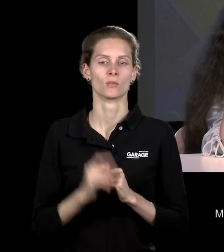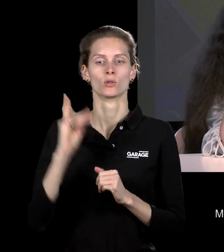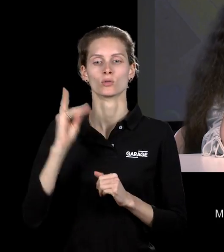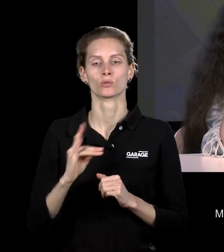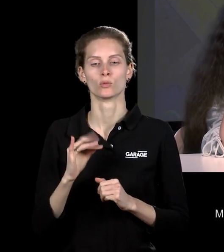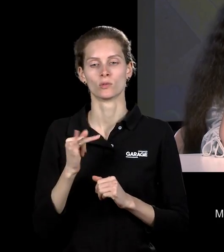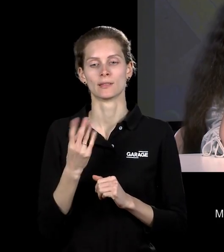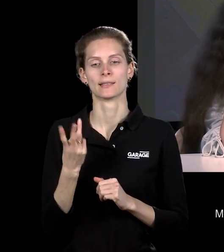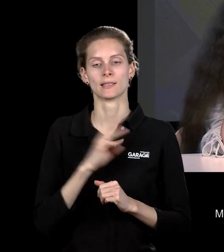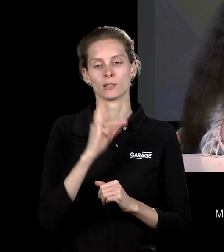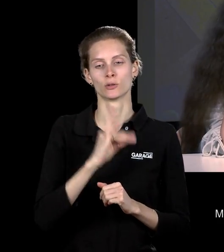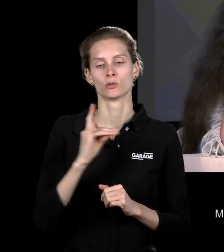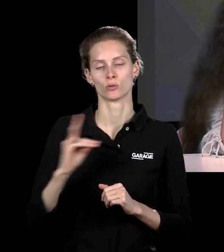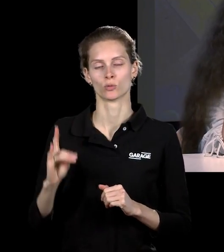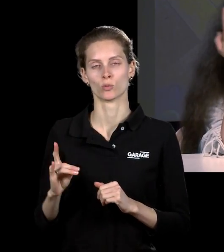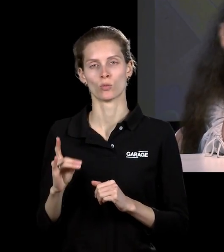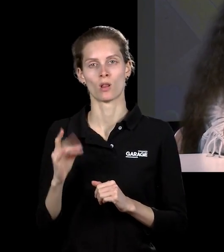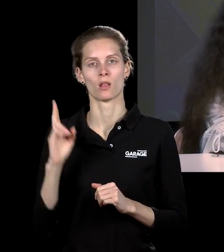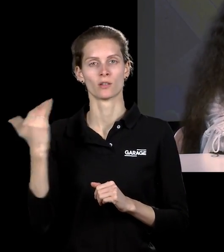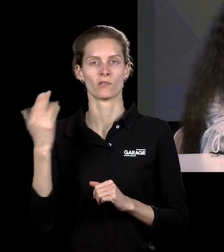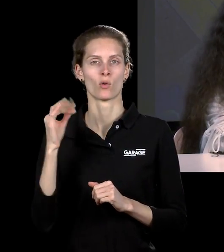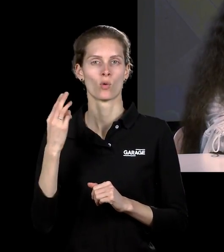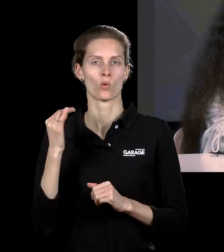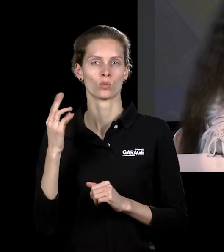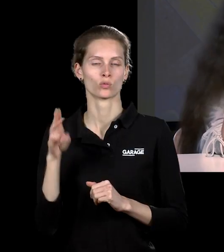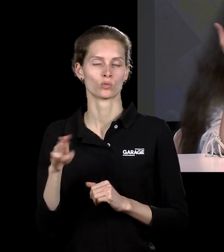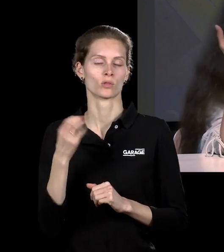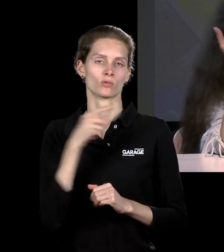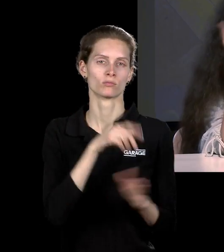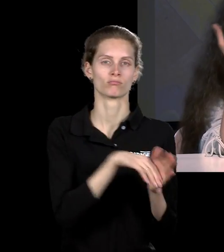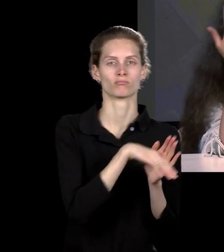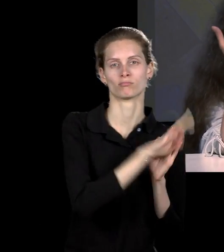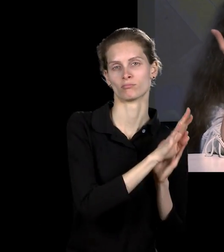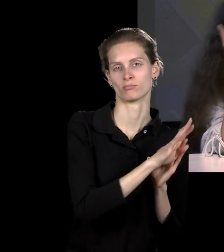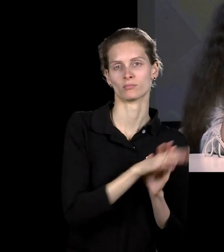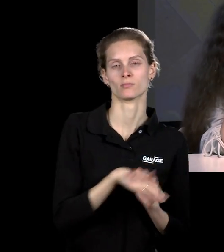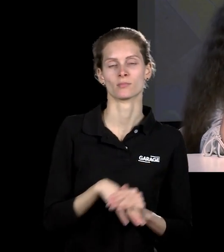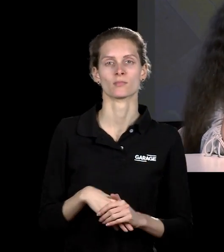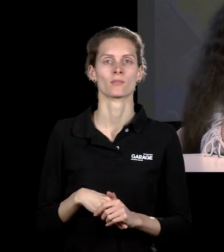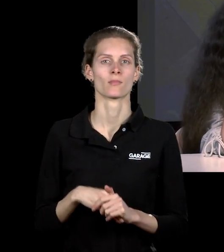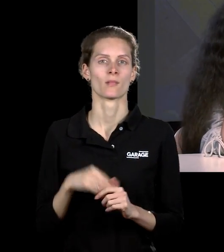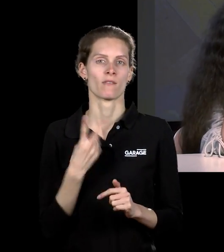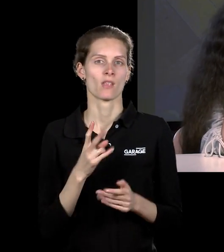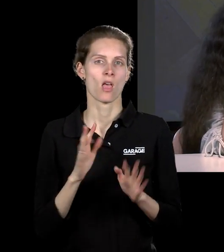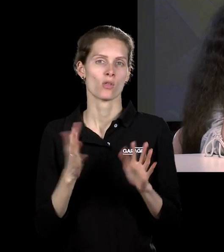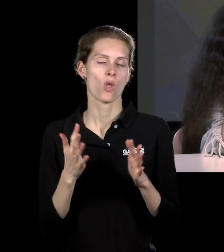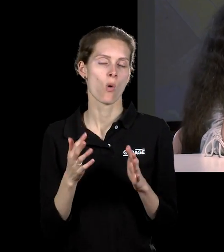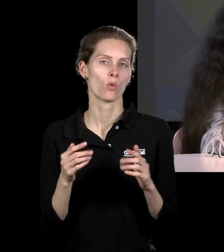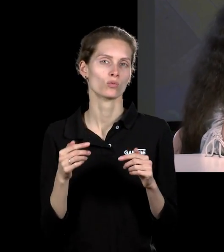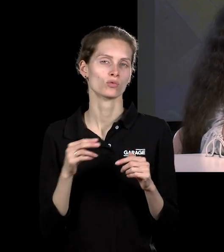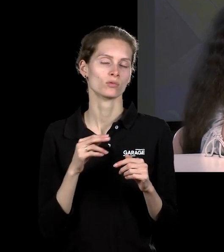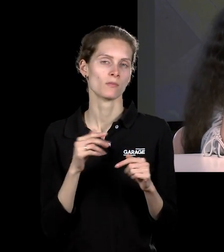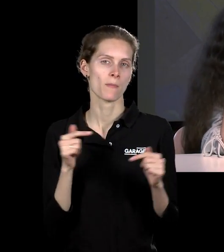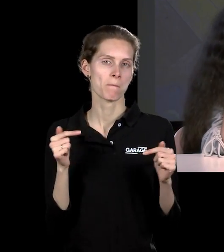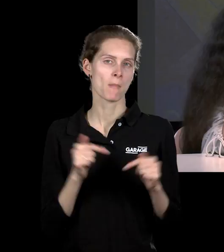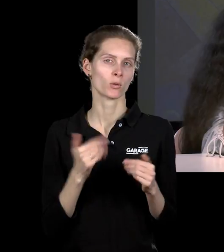стула кошек, это вот такой чистейший концептуализм, но при этом достаточно для, не очень вроде бы характерный для Олтора